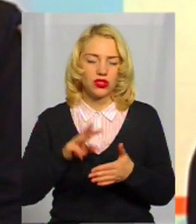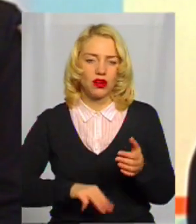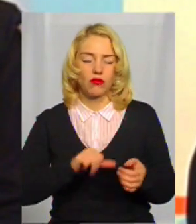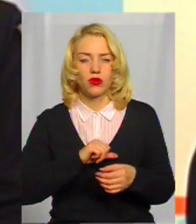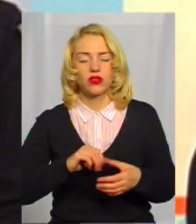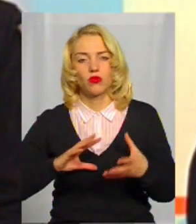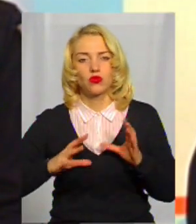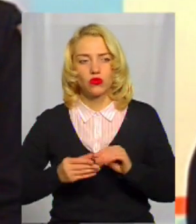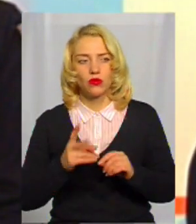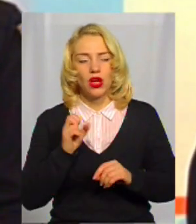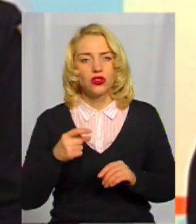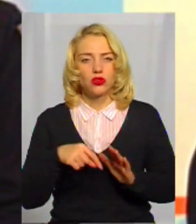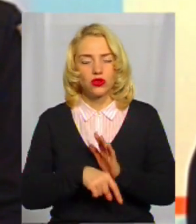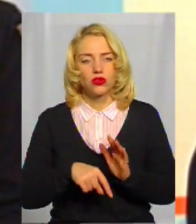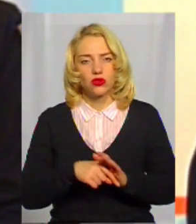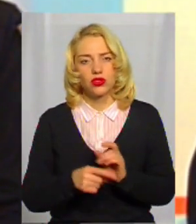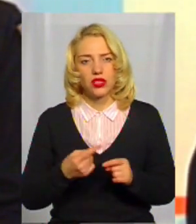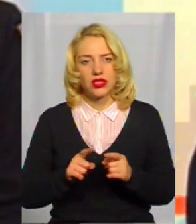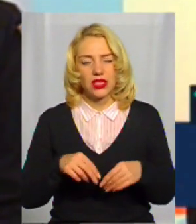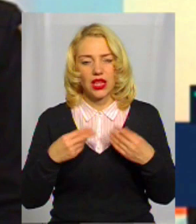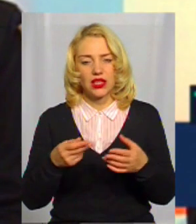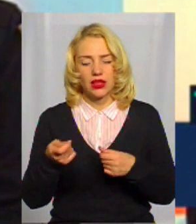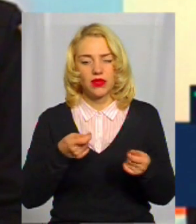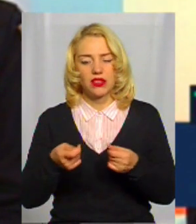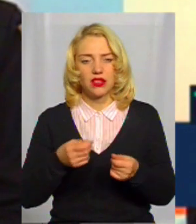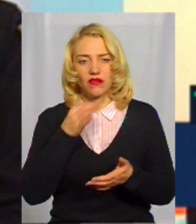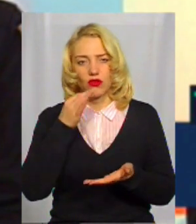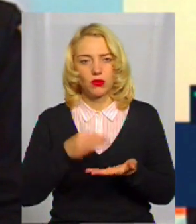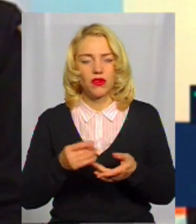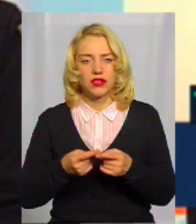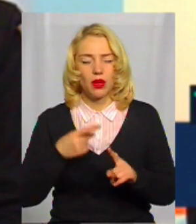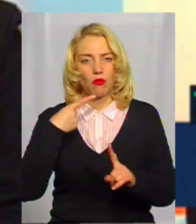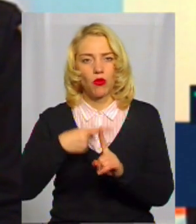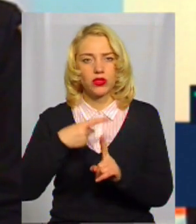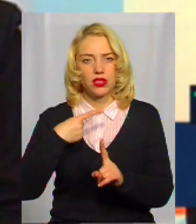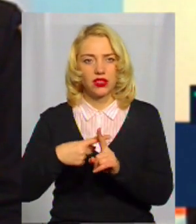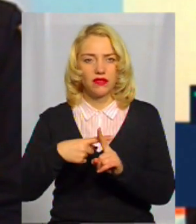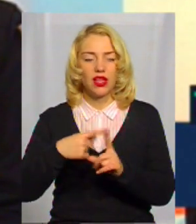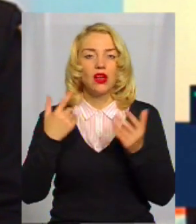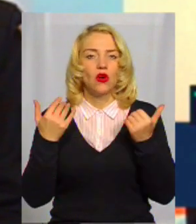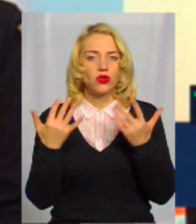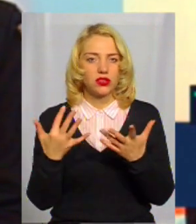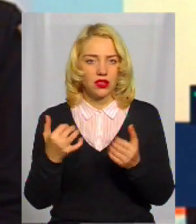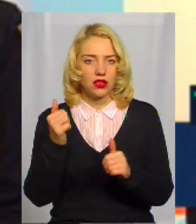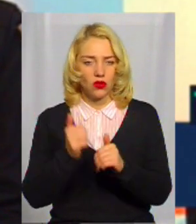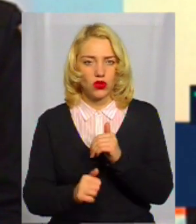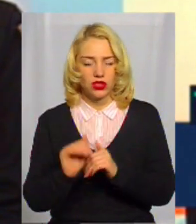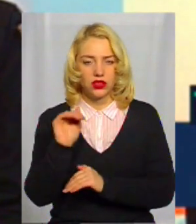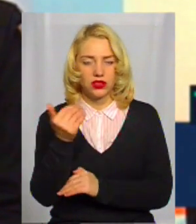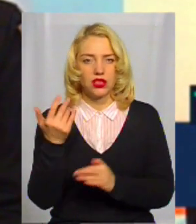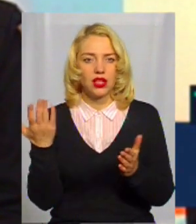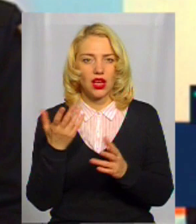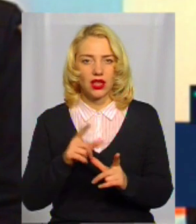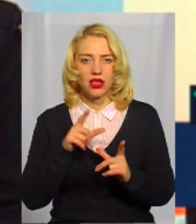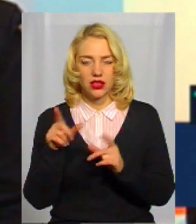суму. З приводу того, що за це ввели адміністративну відповідальність, це є дійсно позитивним, оскільки кожна дитина, яка їде